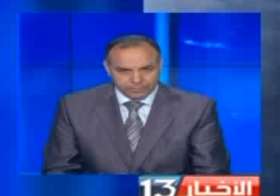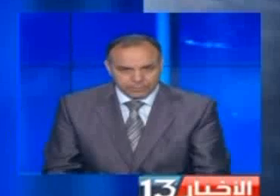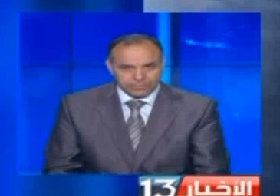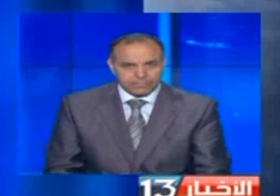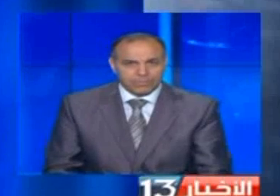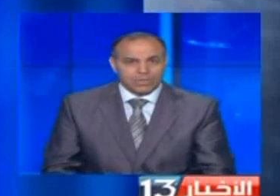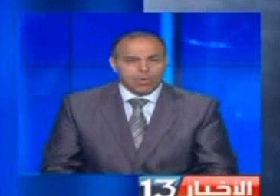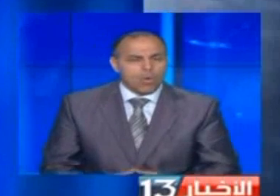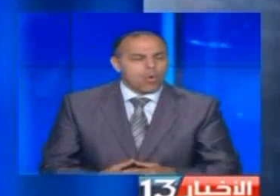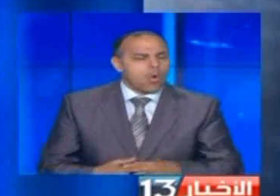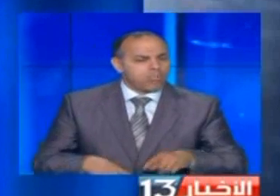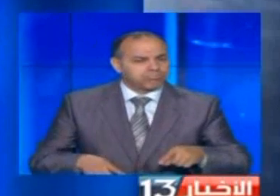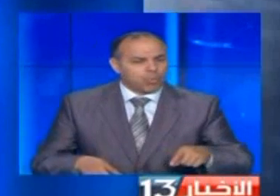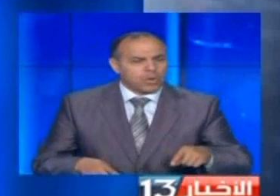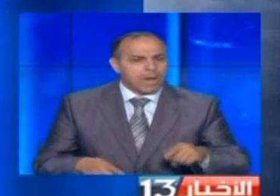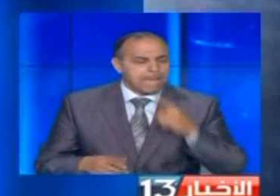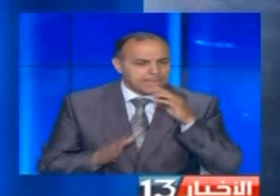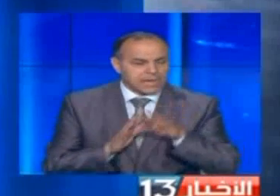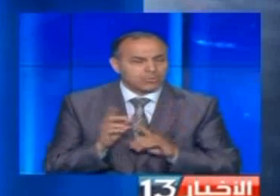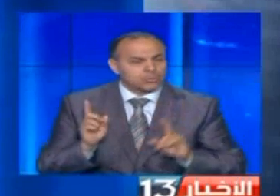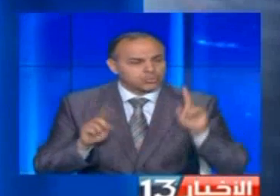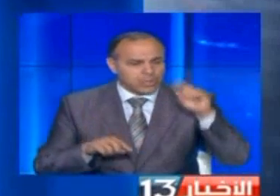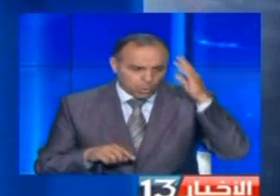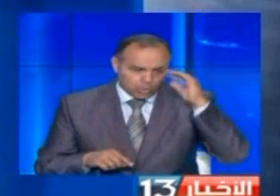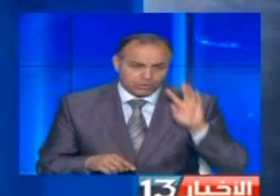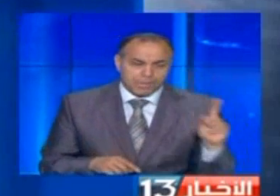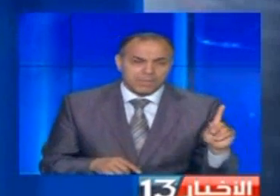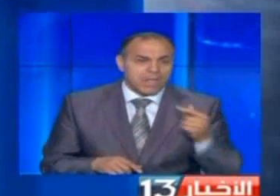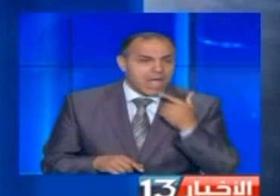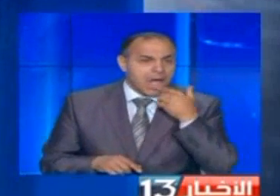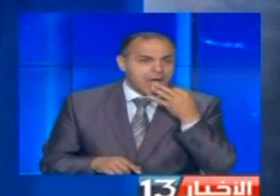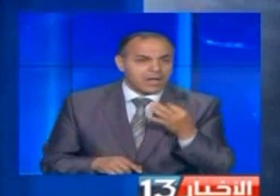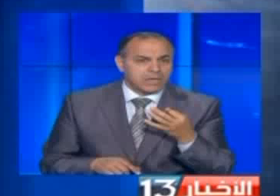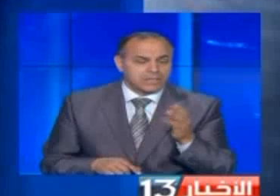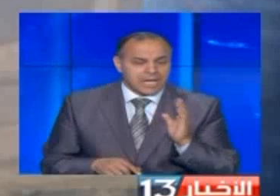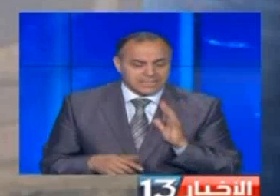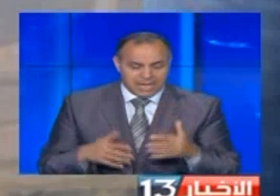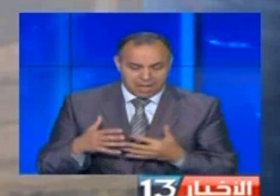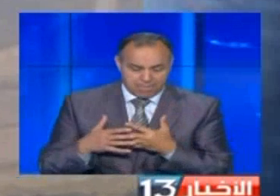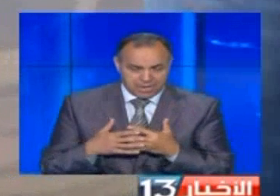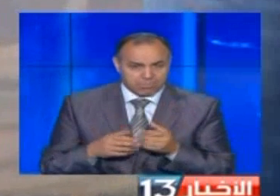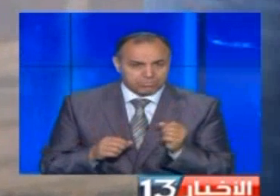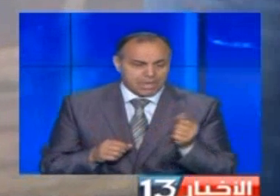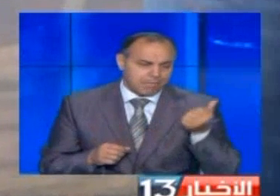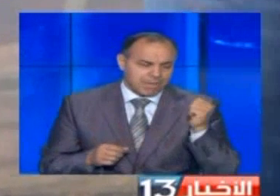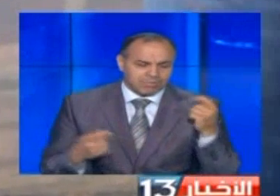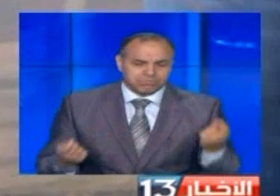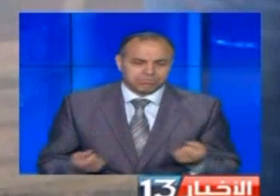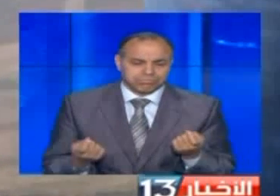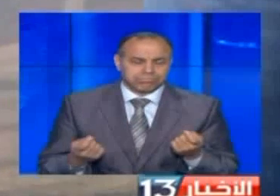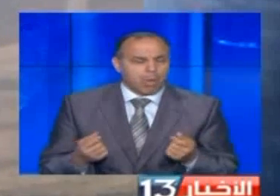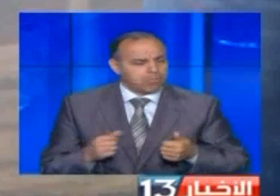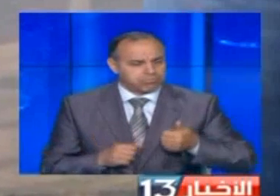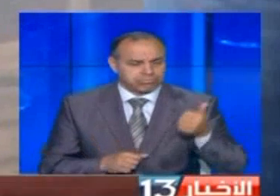وسط تصاعد المخاوف من البرنامج الصاروخي الكوري الشمالي، أعلن الجيش الأمريكي أنه أجرى أمس تجربة